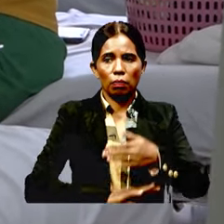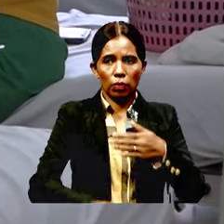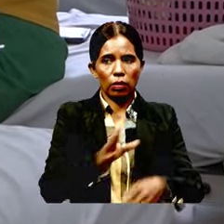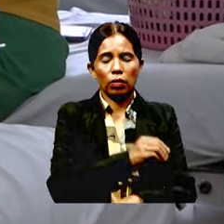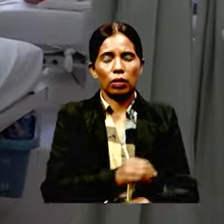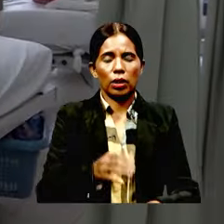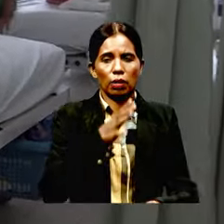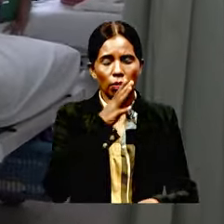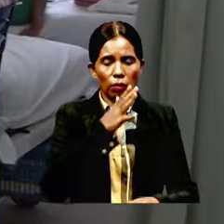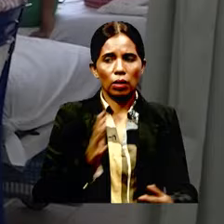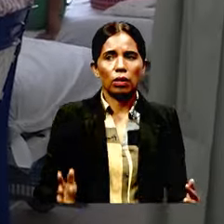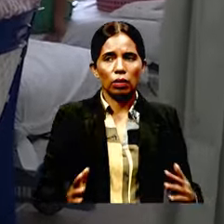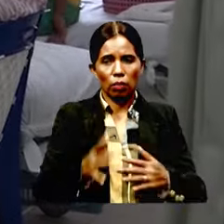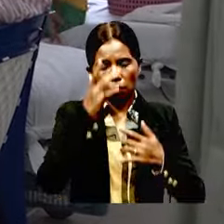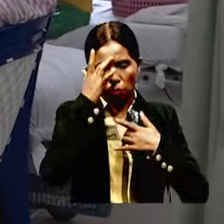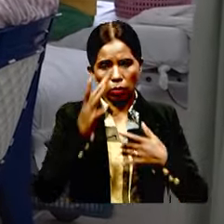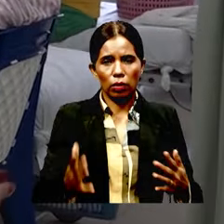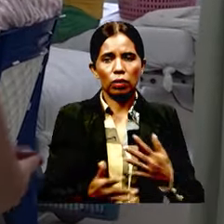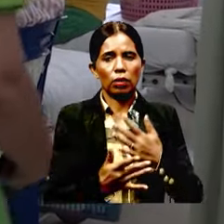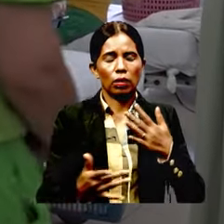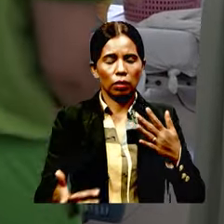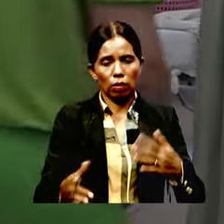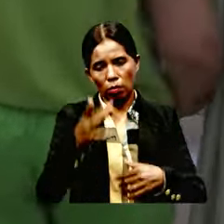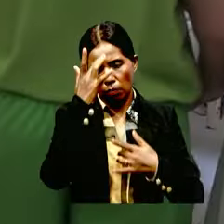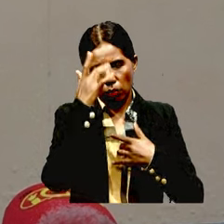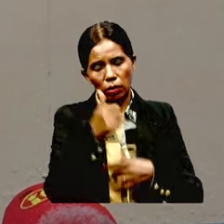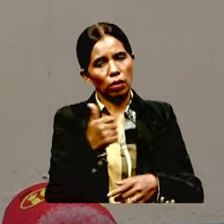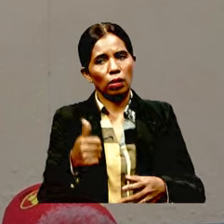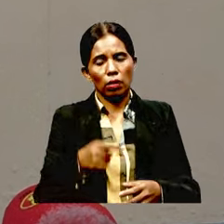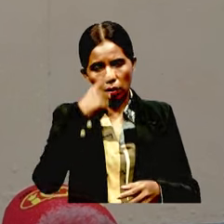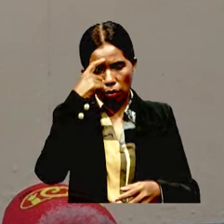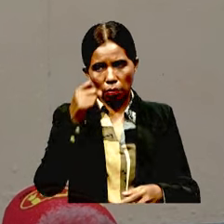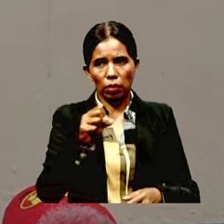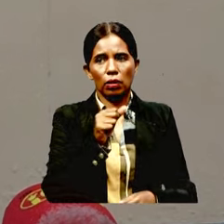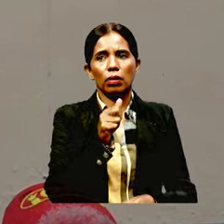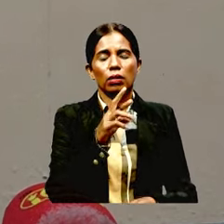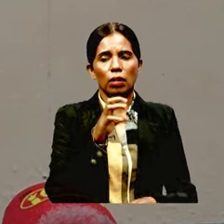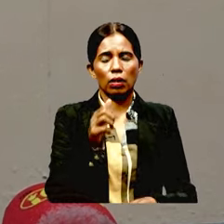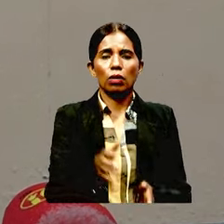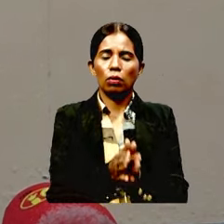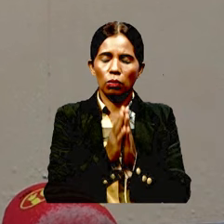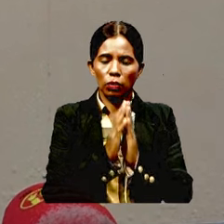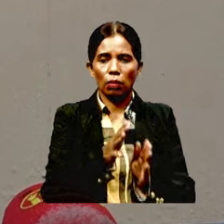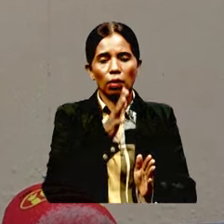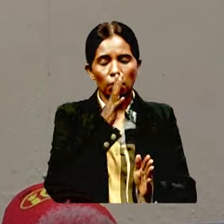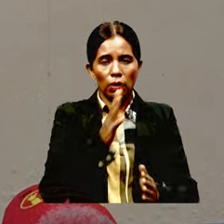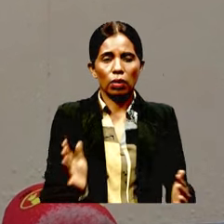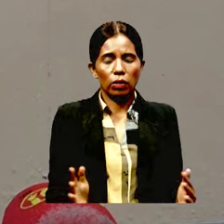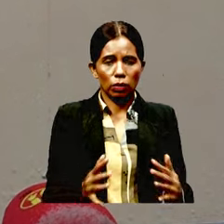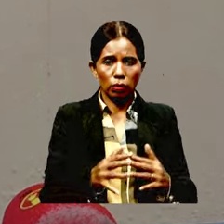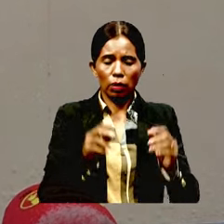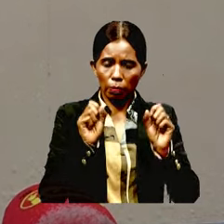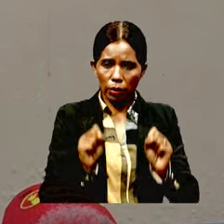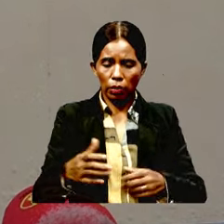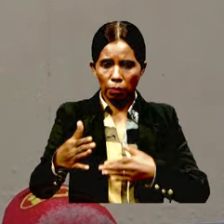rua sofre moras infecção diabetes no moras seluktan. Tambane Sara Maria Mos husu ba inan isin rua sira precisa ak